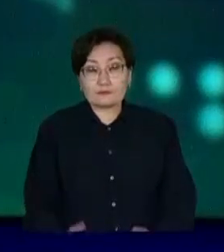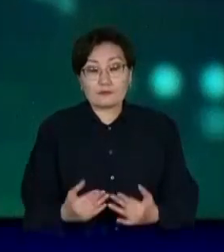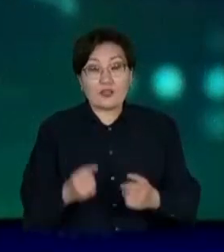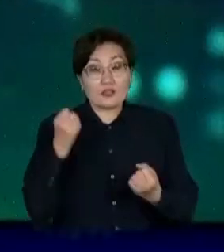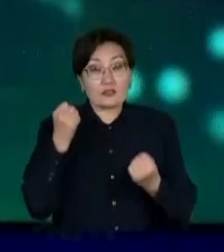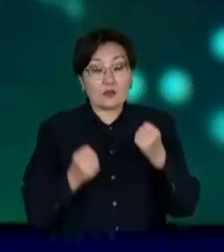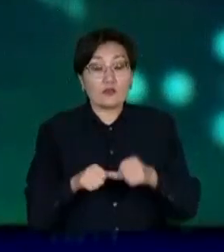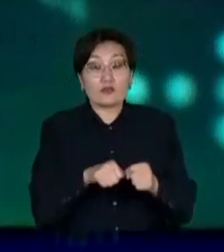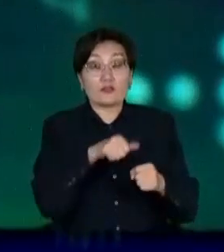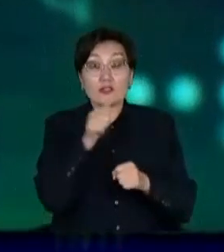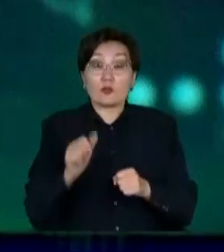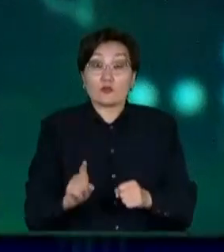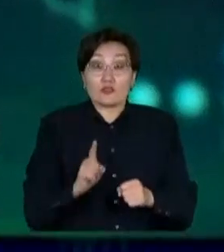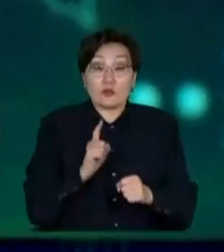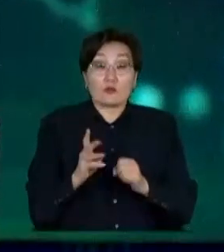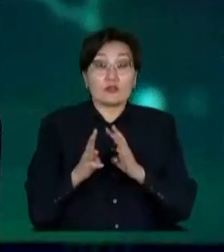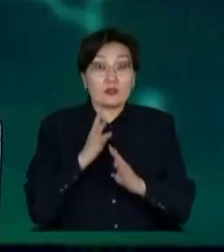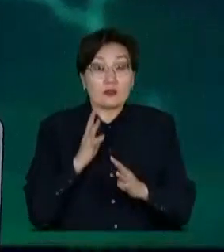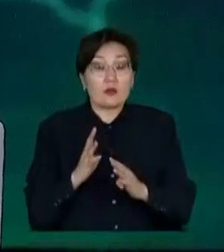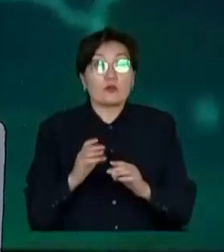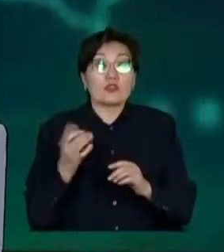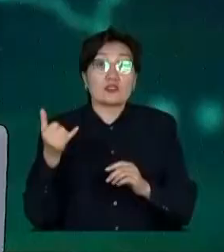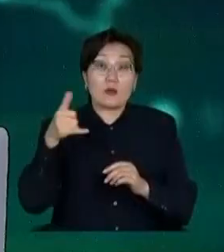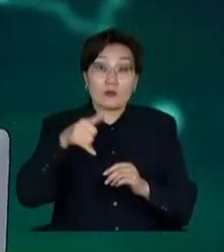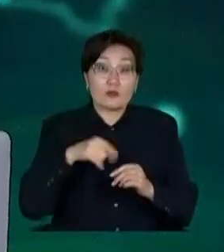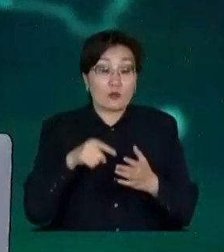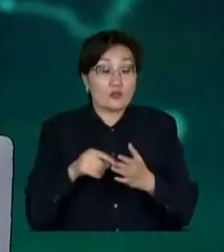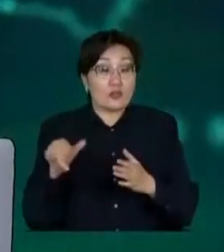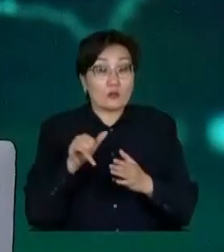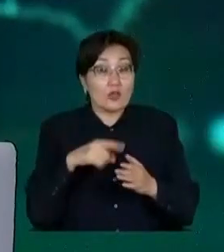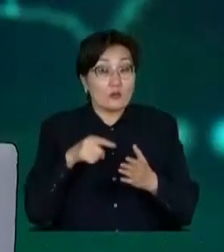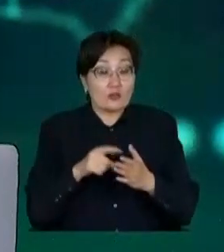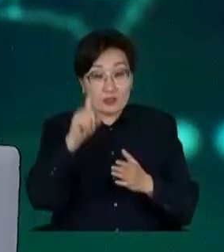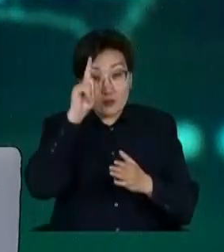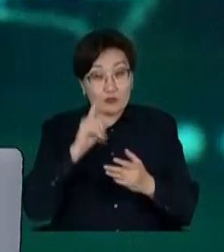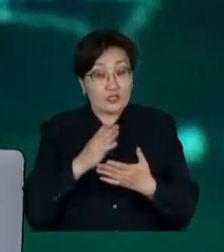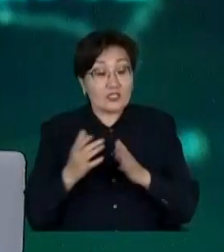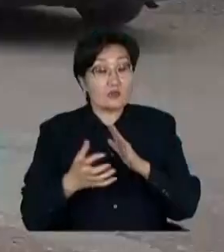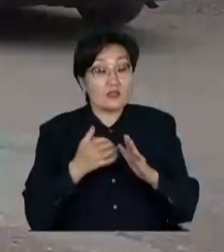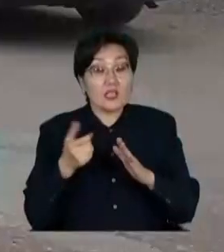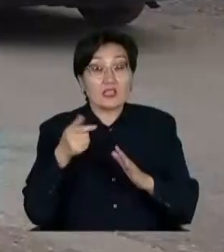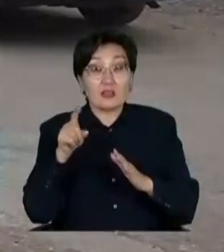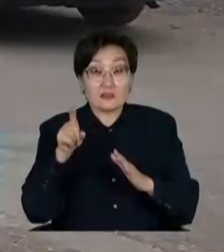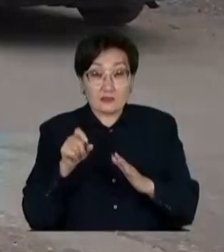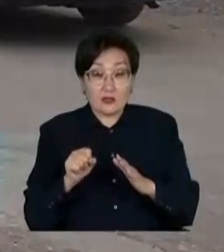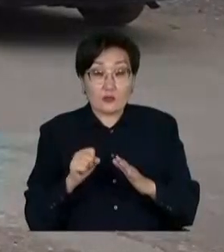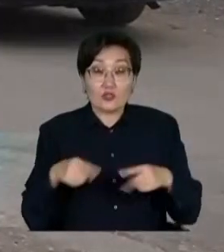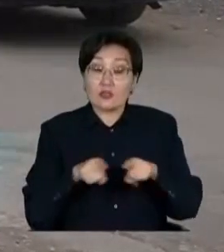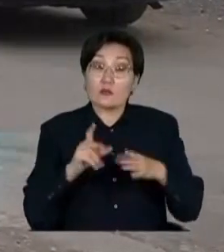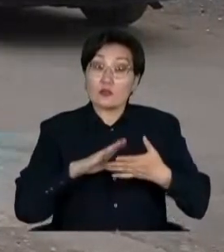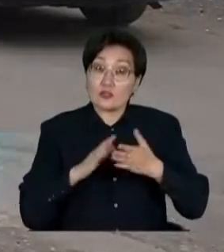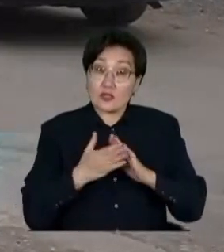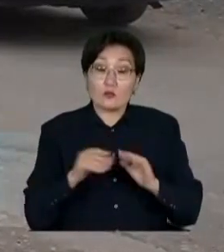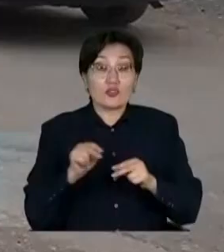Водители часами простаивают в очередях у заправок Уральска. В городе уже месяц наблюдается дефицит автогаза. Такая ситуация сложилась